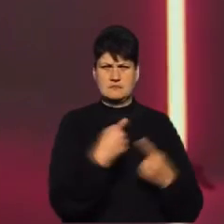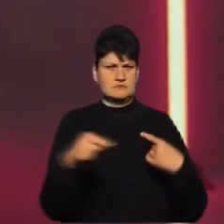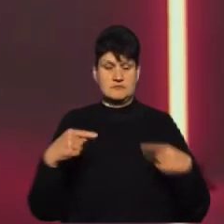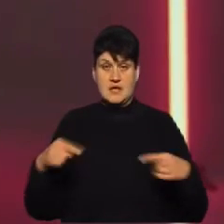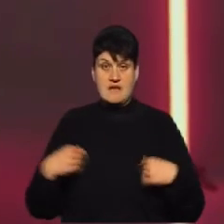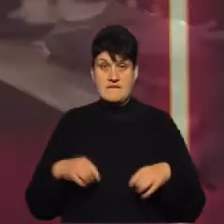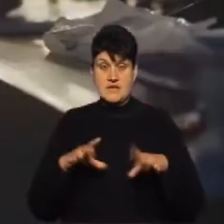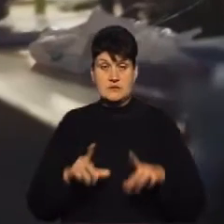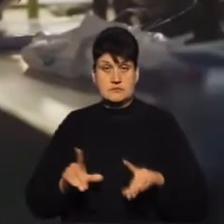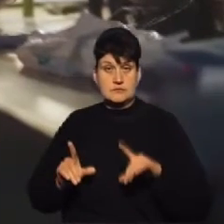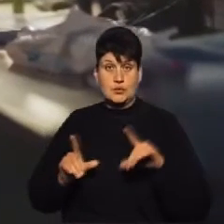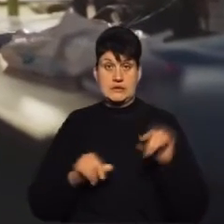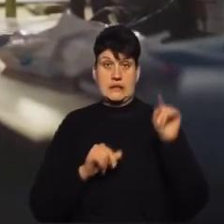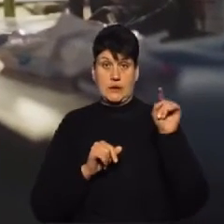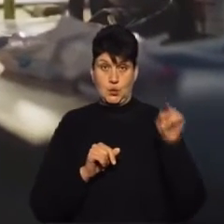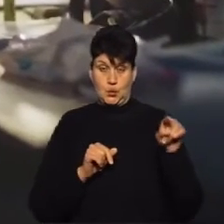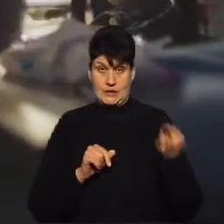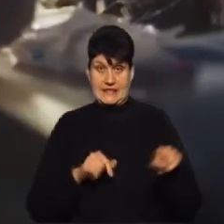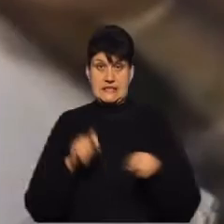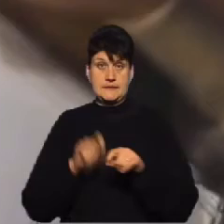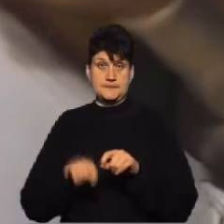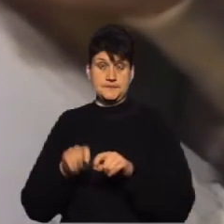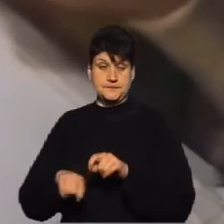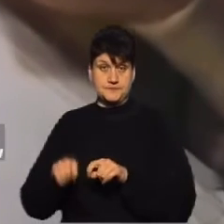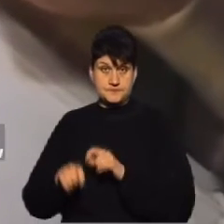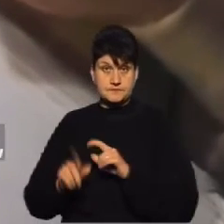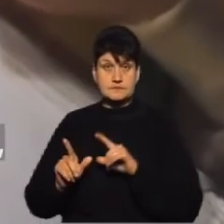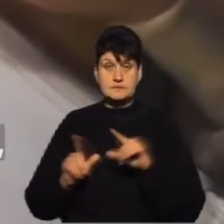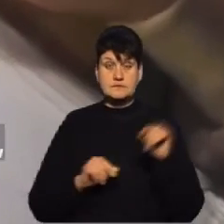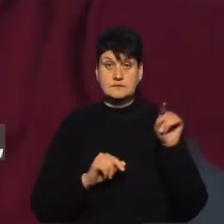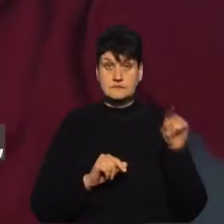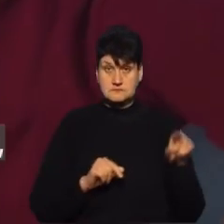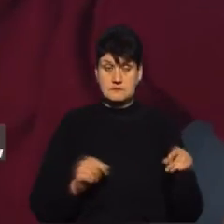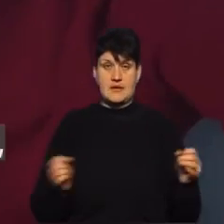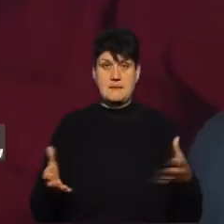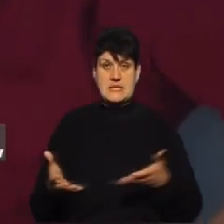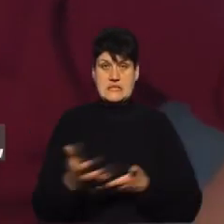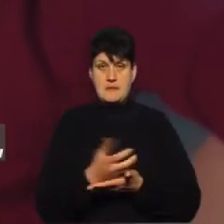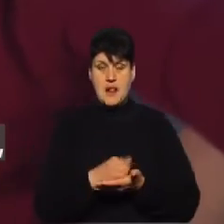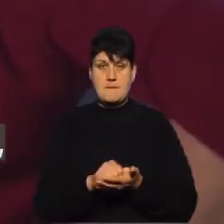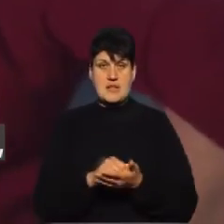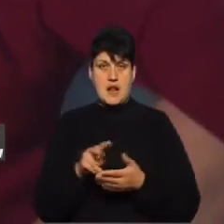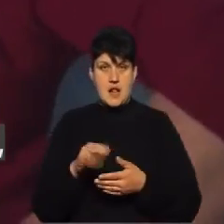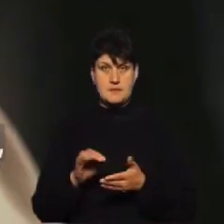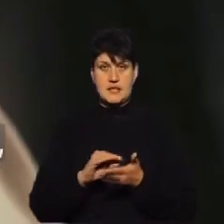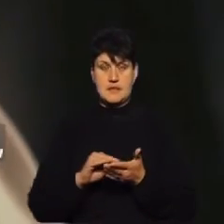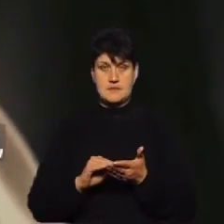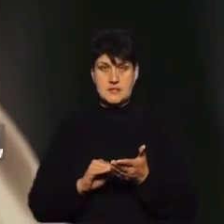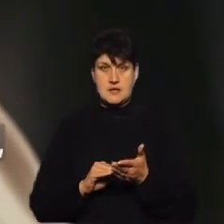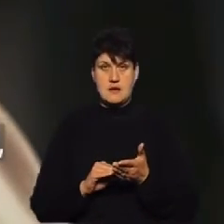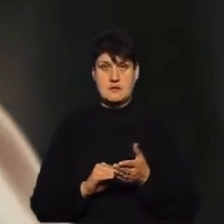з дослідженням. Поїхавши туди, ми зібрали матеріали. Ми написали трагікомедійну п'єсу